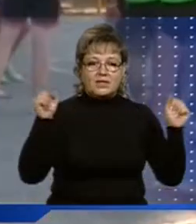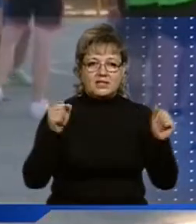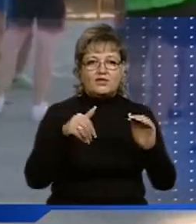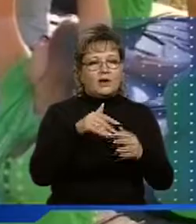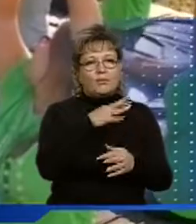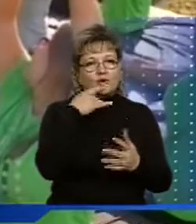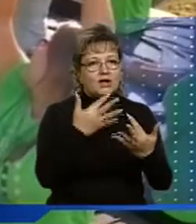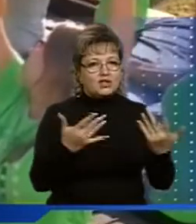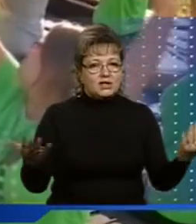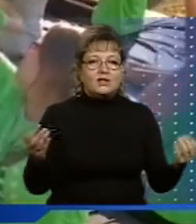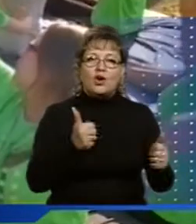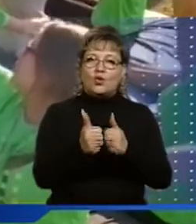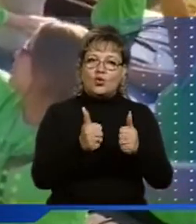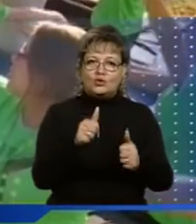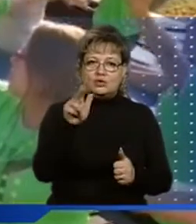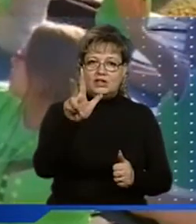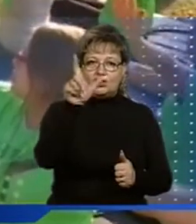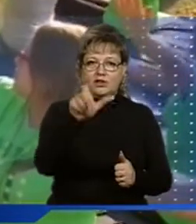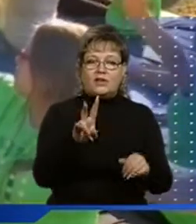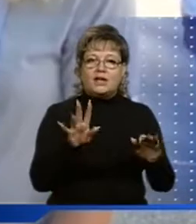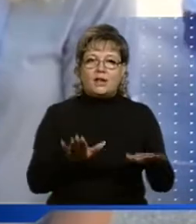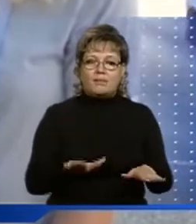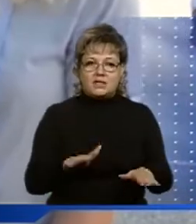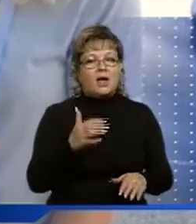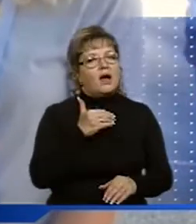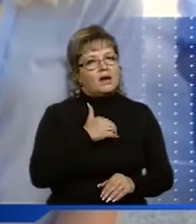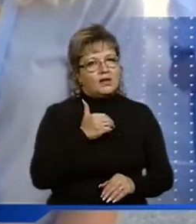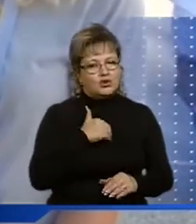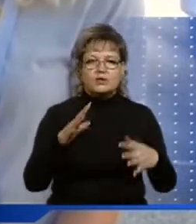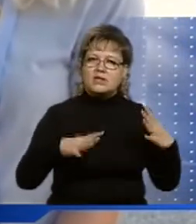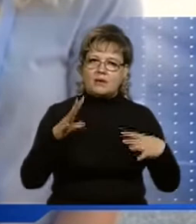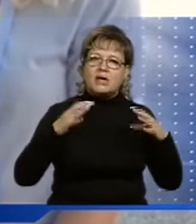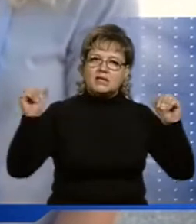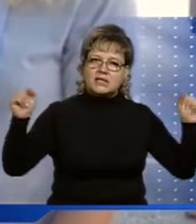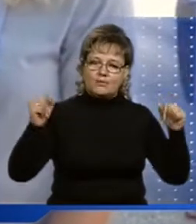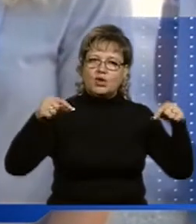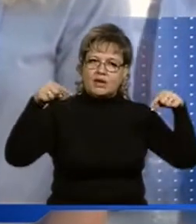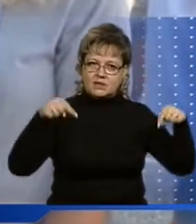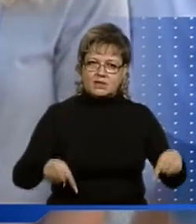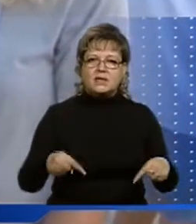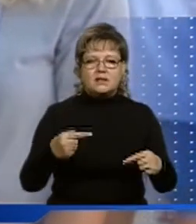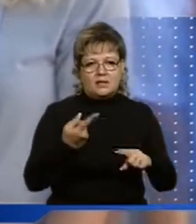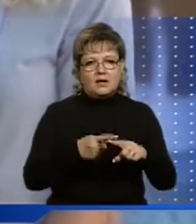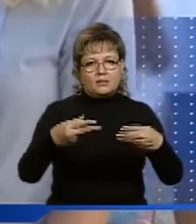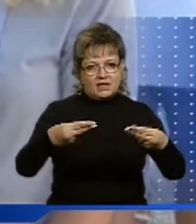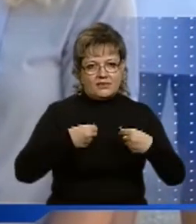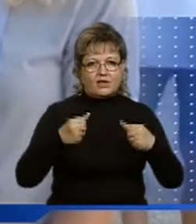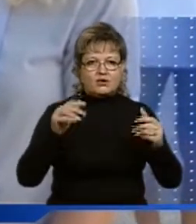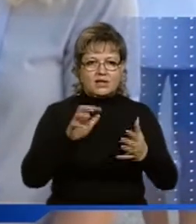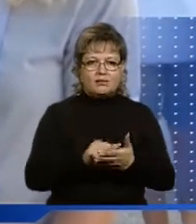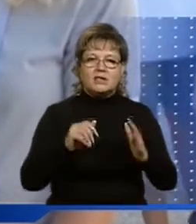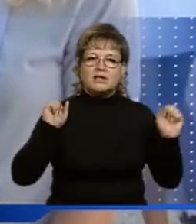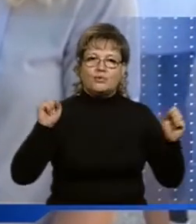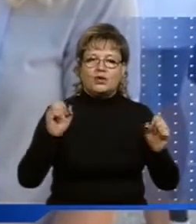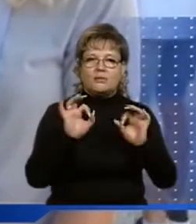– самая многочисленная. Конкурс – 3 человека на место. «Хочу заниматься спортом. Здесь очень мотивируют заниматься спортом,